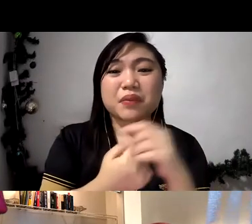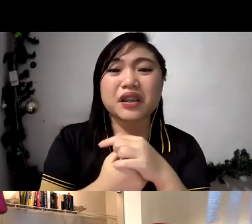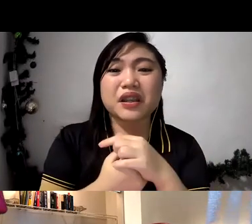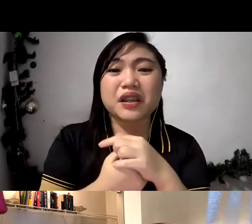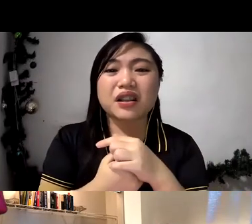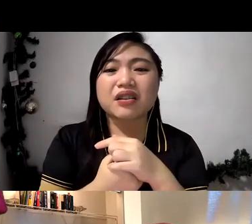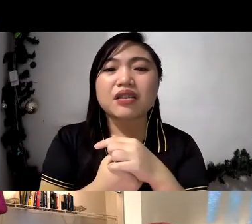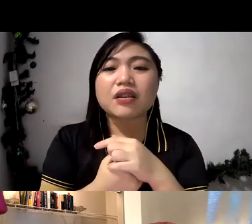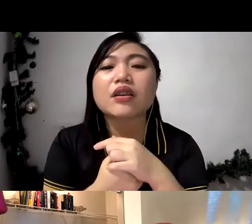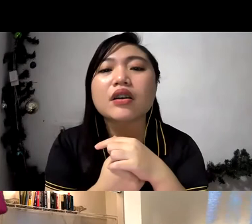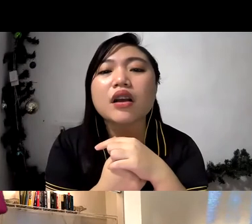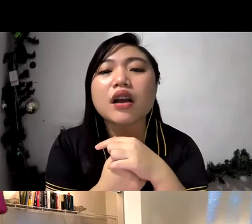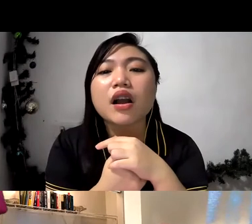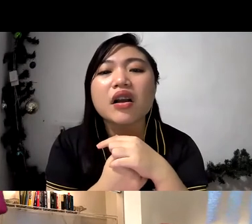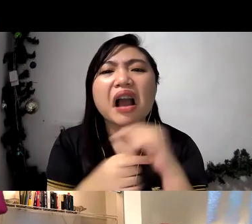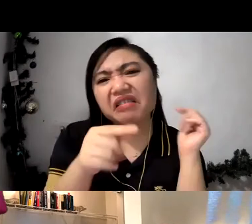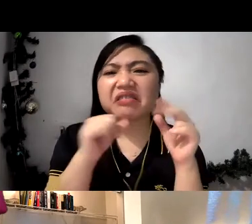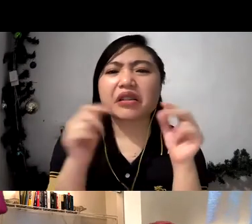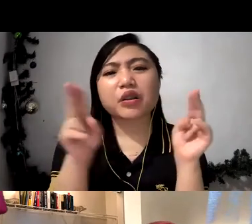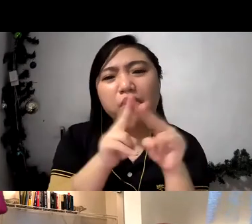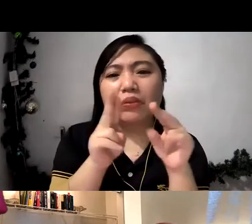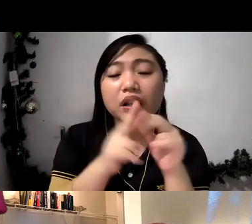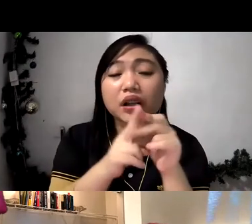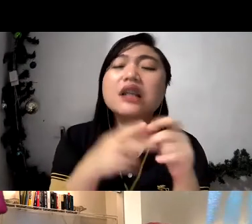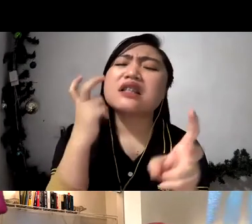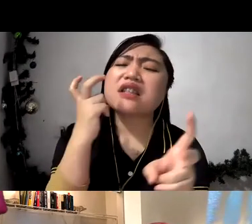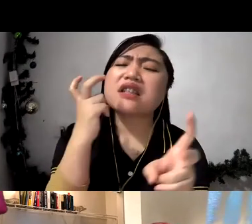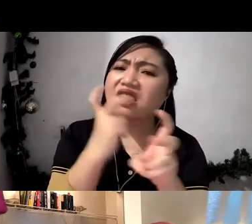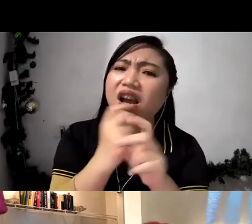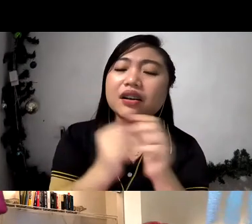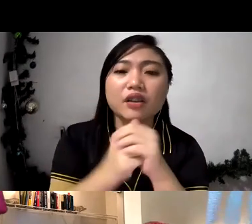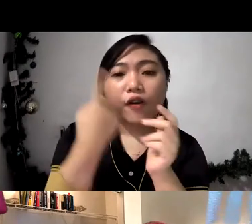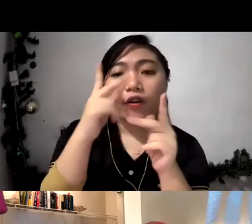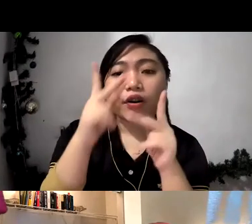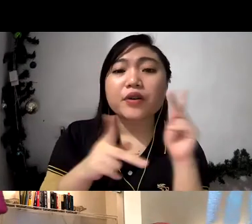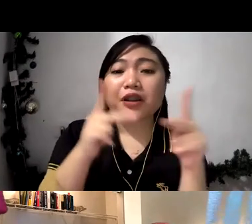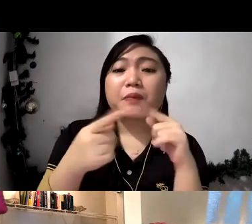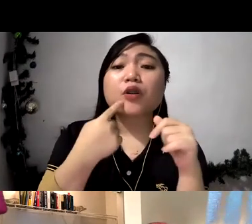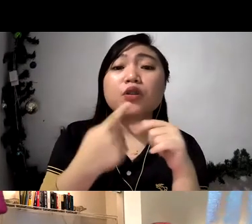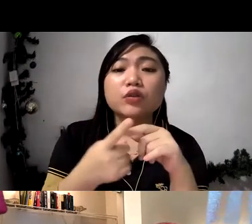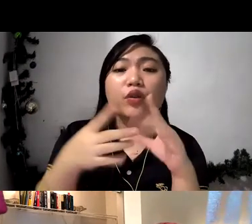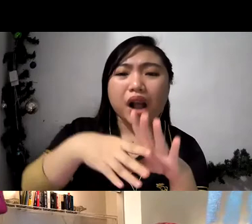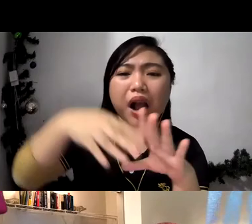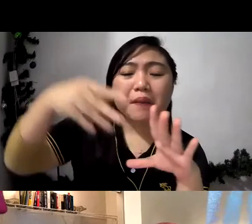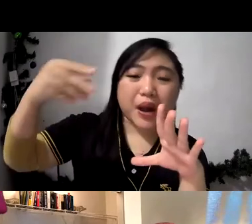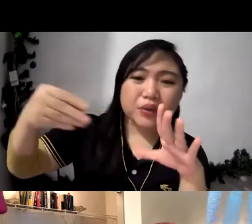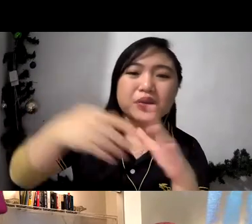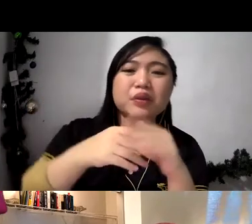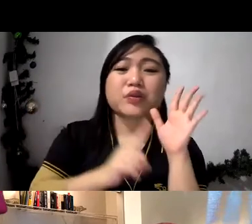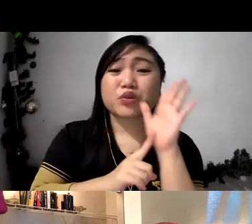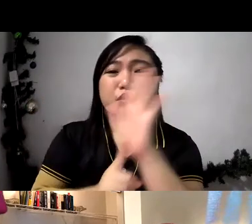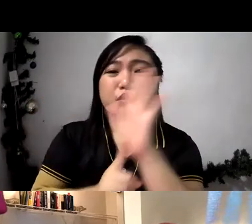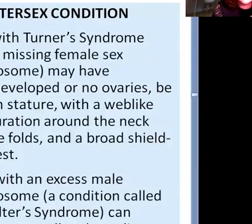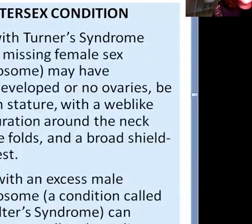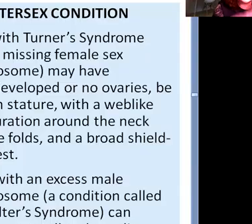Sasabihin nila ay hindi normal, no. So it's very hard, no, for people to come out, no, when you have intersex condition.